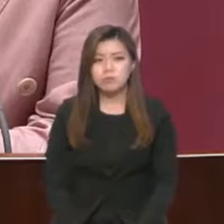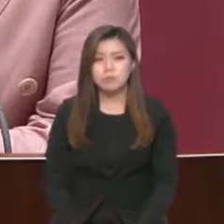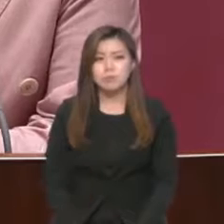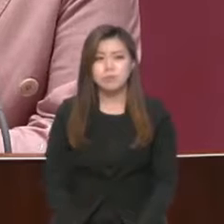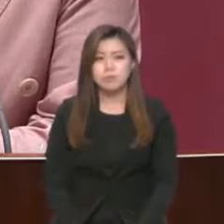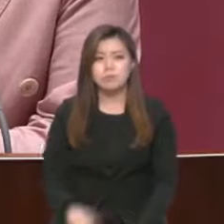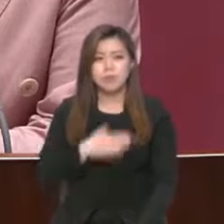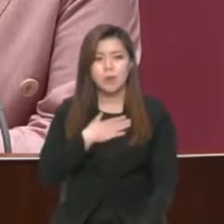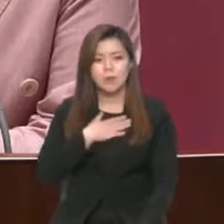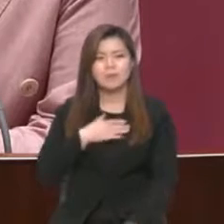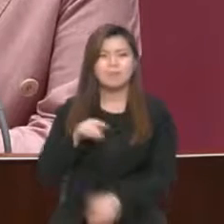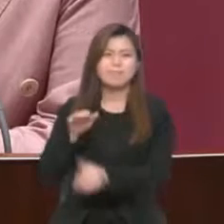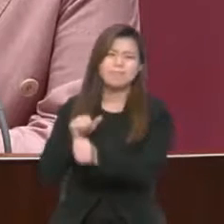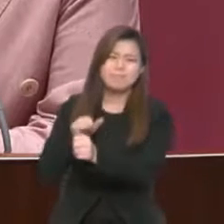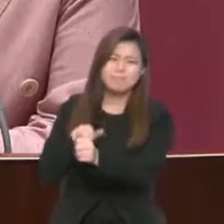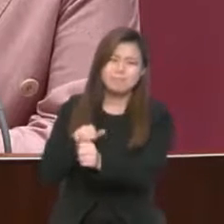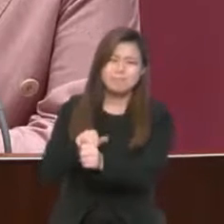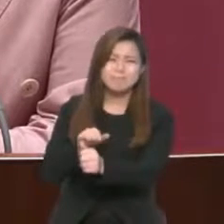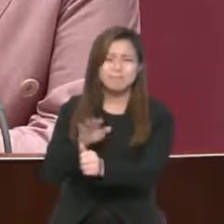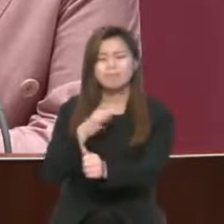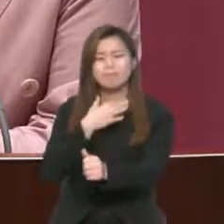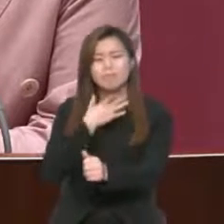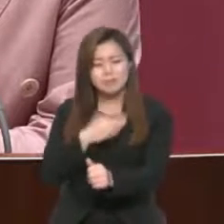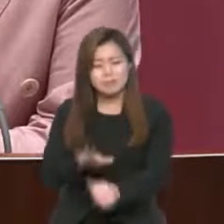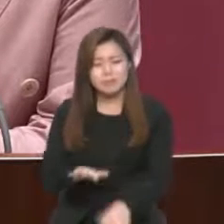청탁을 하지 않았고요.